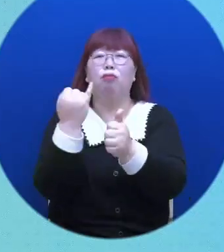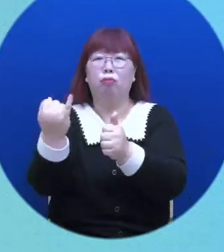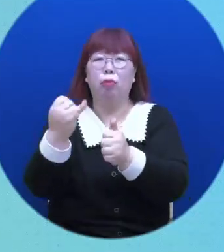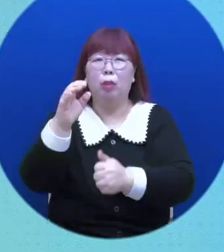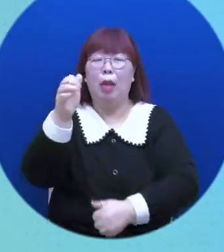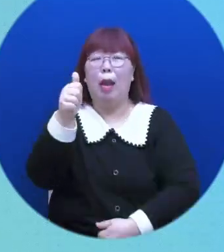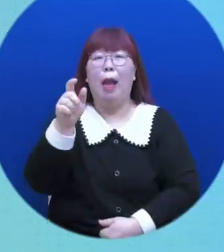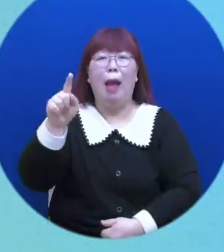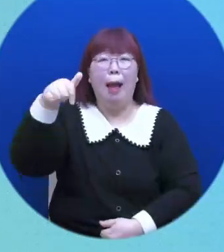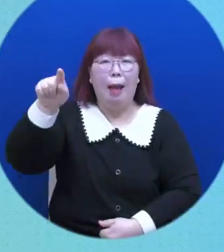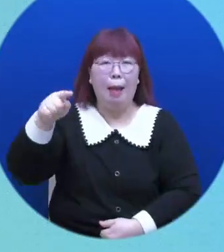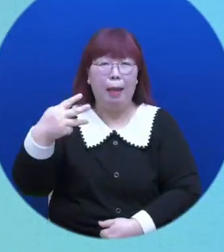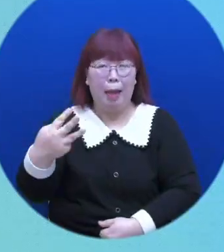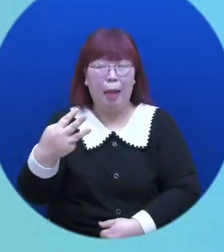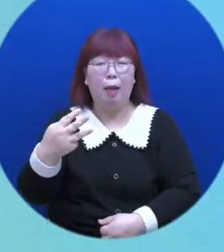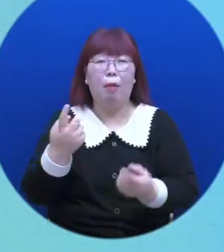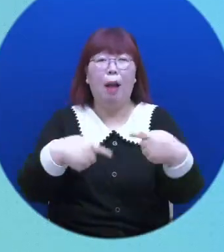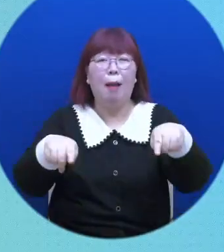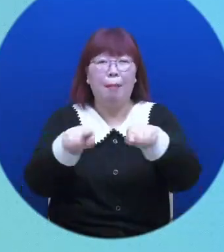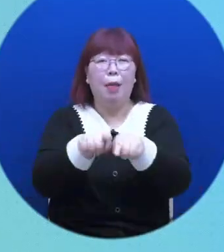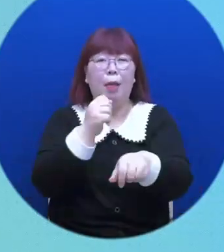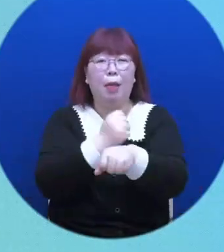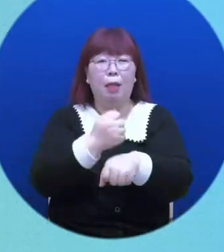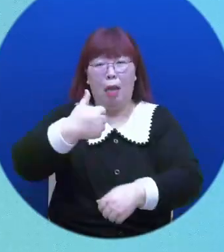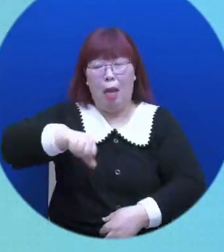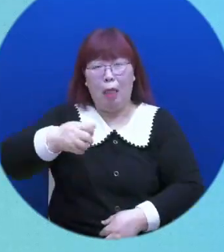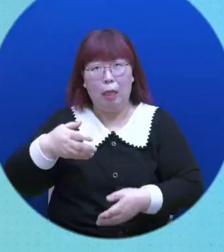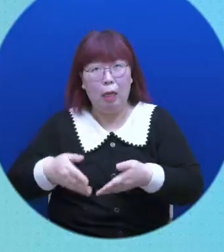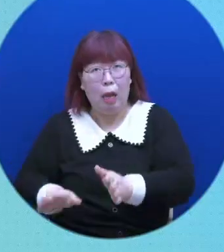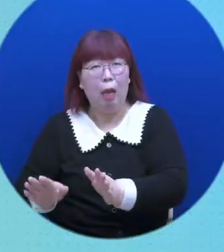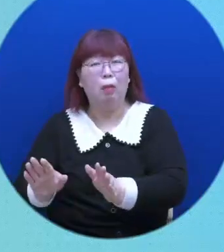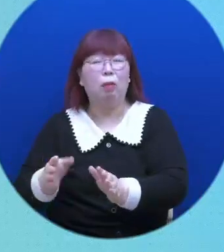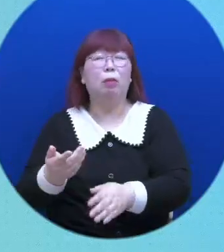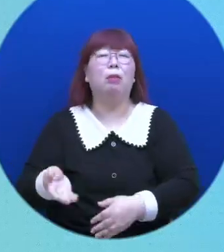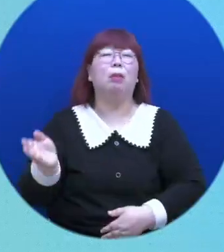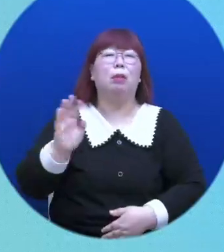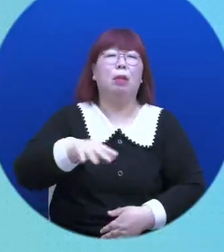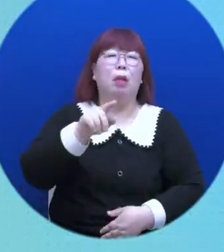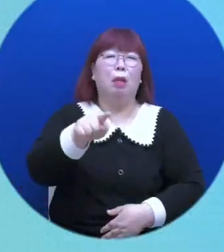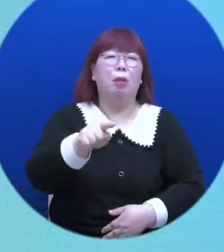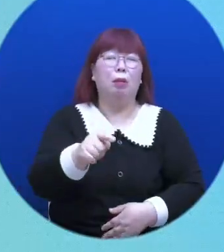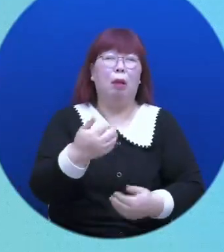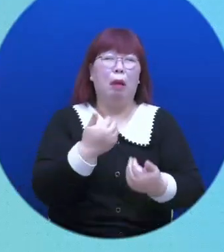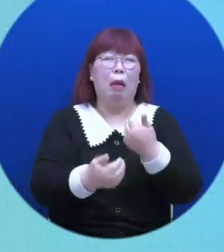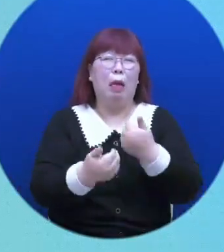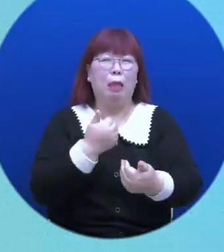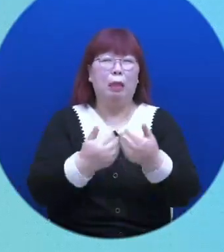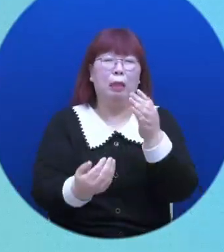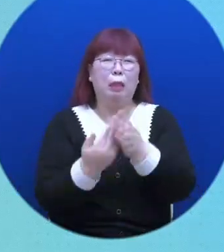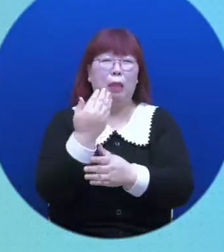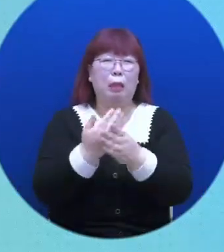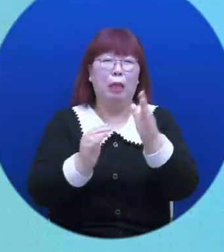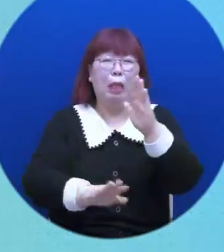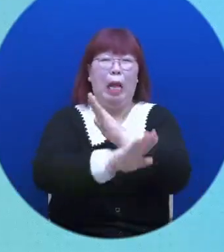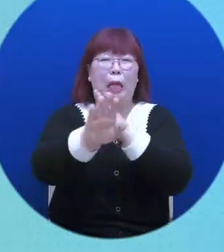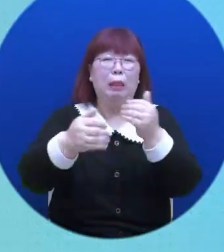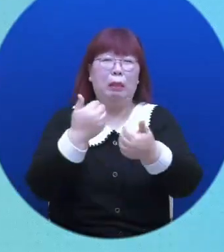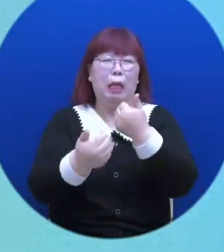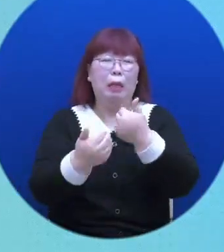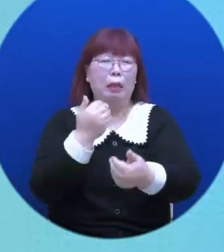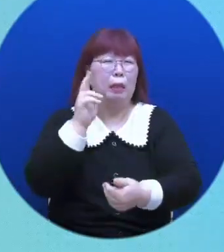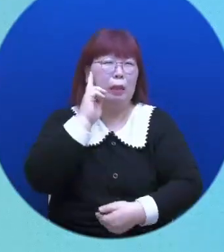이스마엘을 낳아요. 이스마엘을 낳고 난 이후에 가정불화가 생겨가지고 또 하갈과 이스마엘을